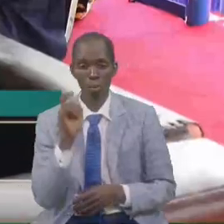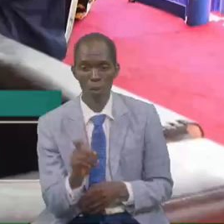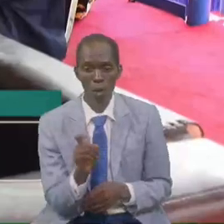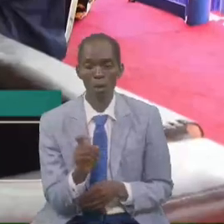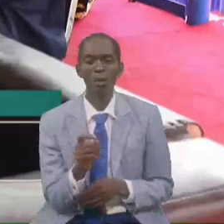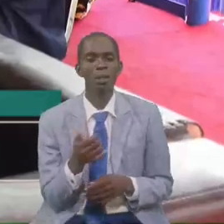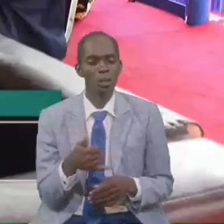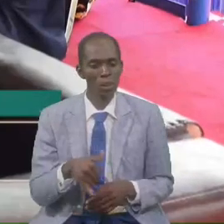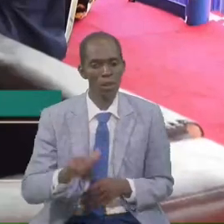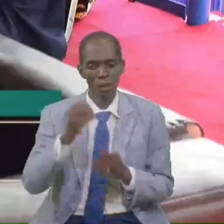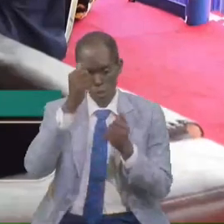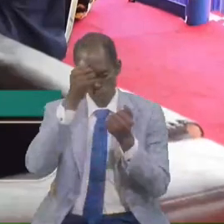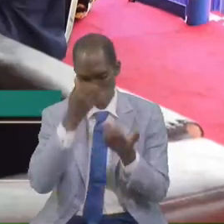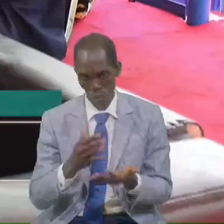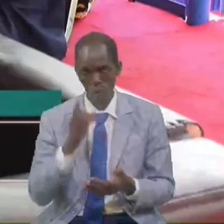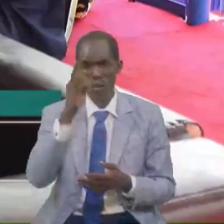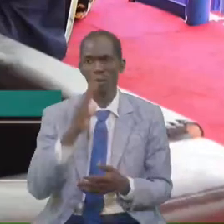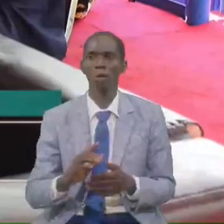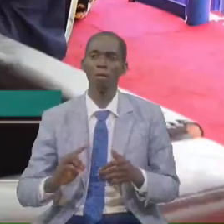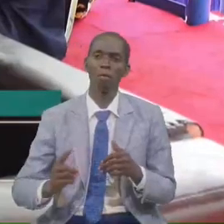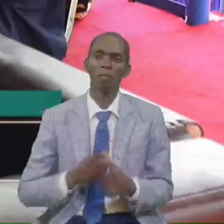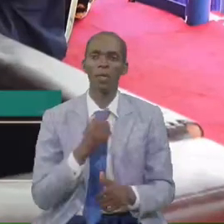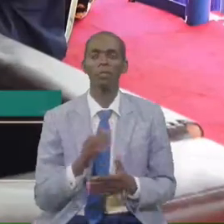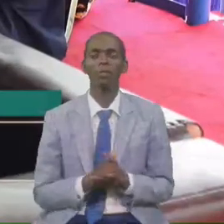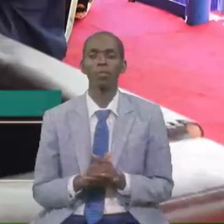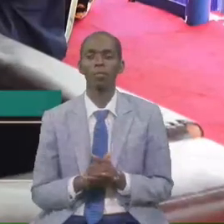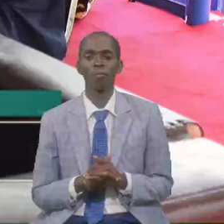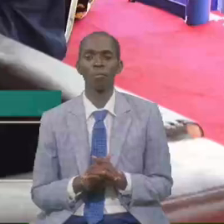Il vous donne un commandement. Donnez toujours la première place à Dieu.